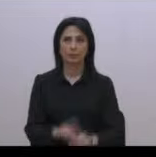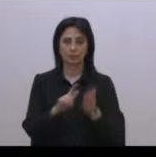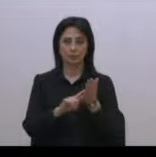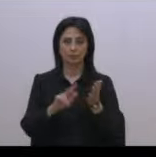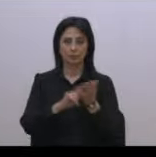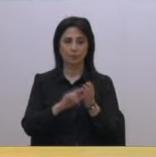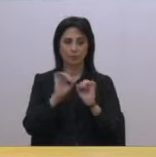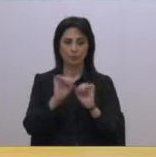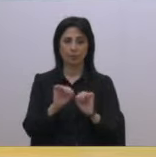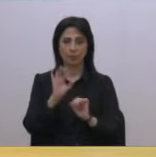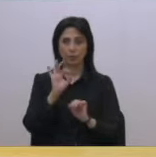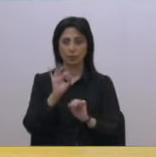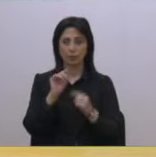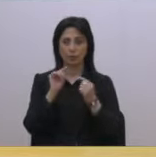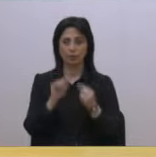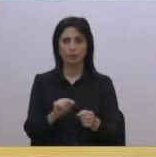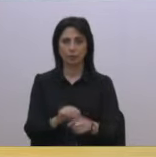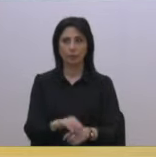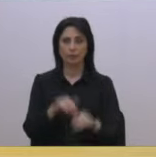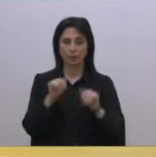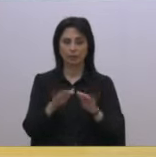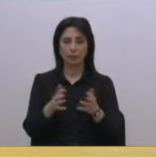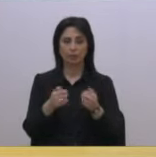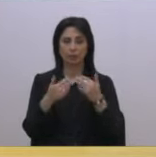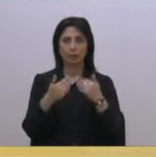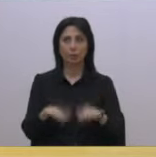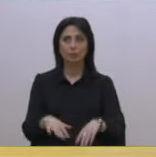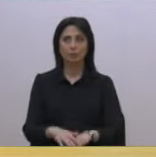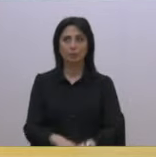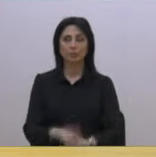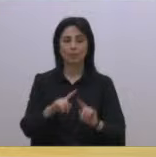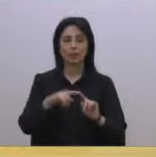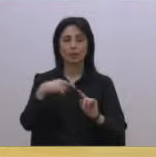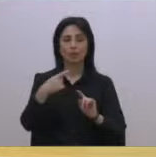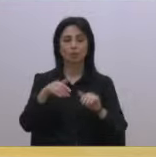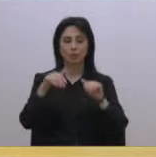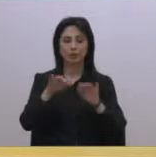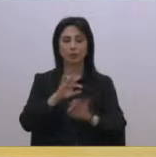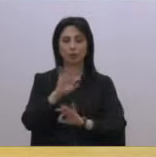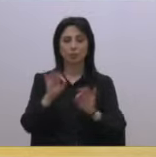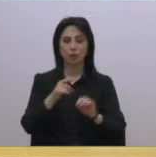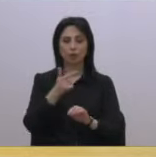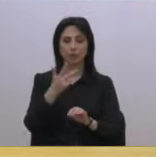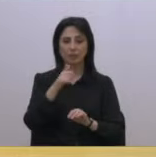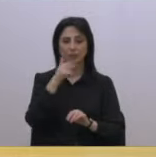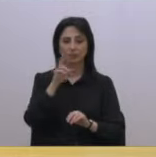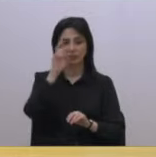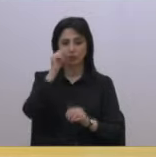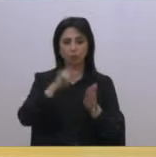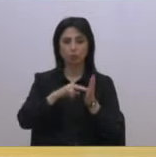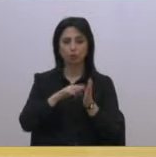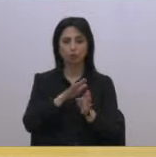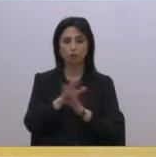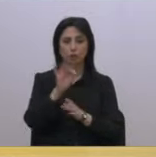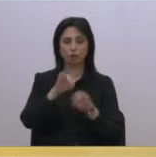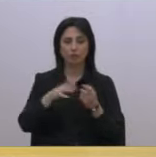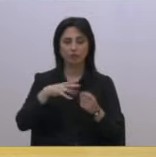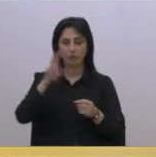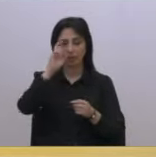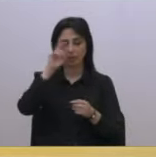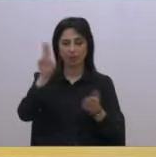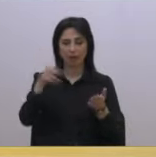სამოცდათ თვრამეტი მომხრე, ნული წინააღმდეგი, დადგენილება მიღებულია. შემდეგი დადგენილების პროექტი 23 წლის სახელმწიფო ბიუჯეტის შესრულების შესახებ საქართველოს